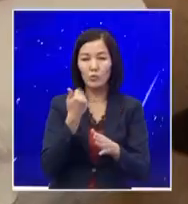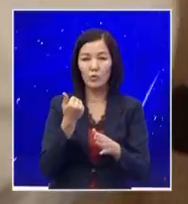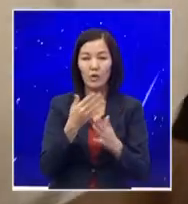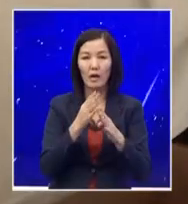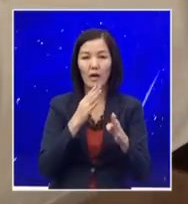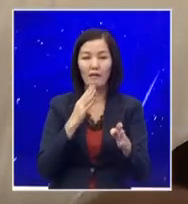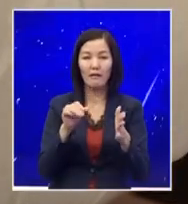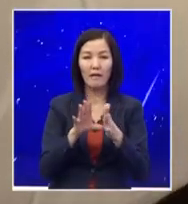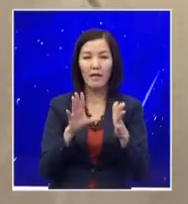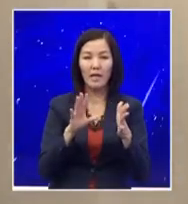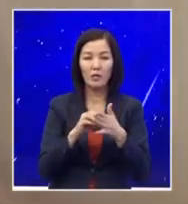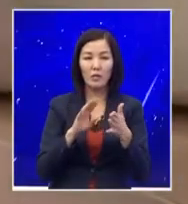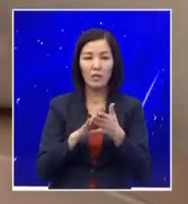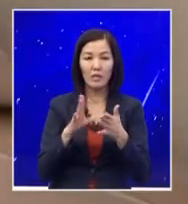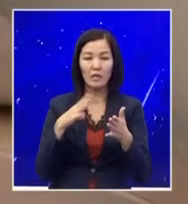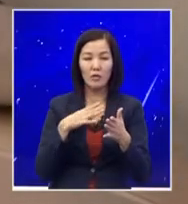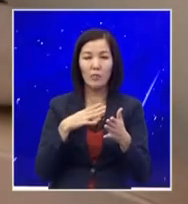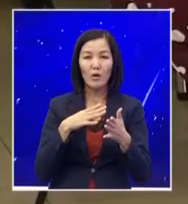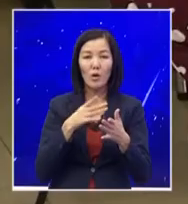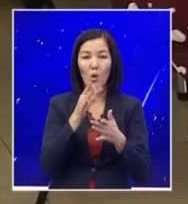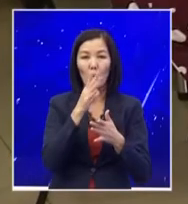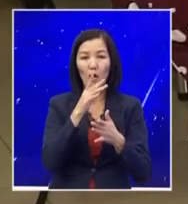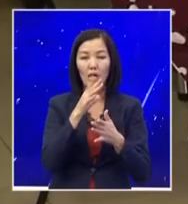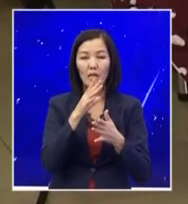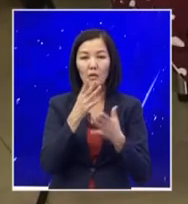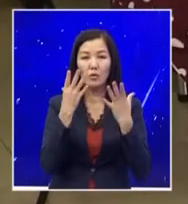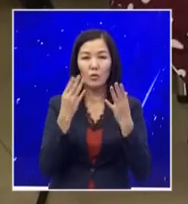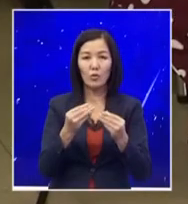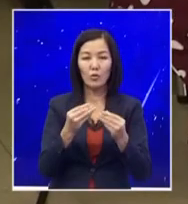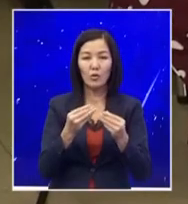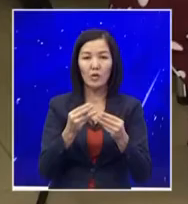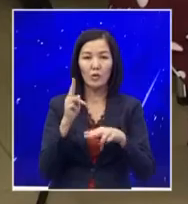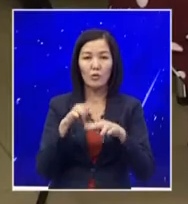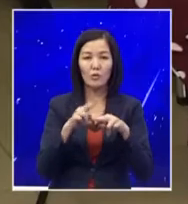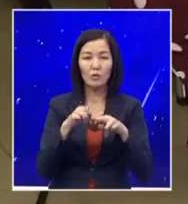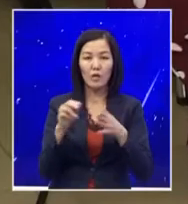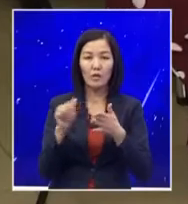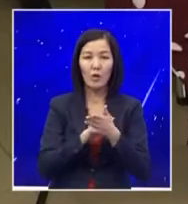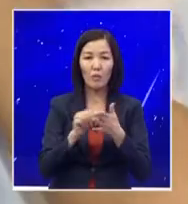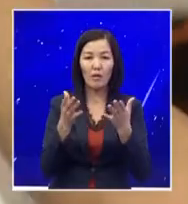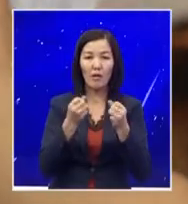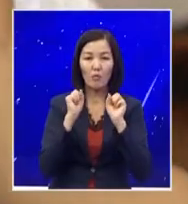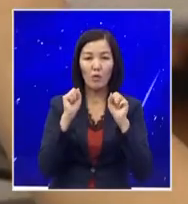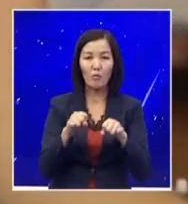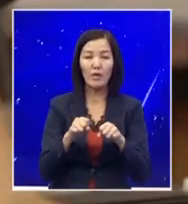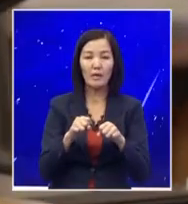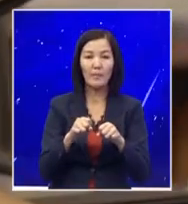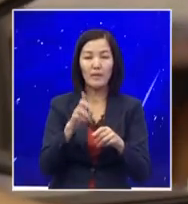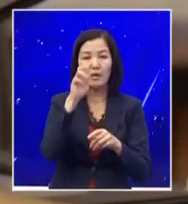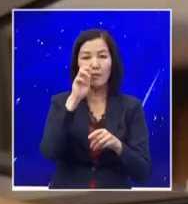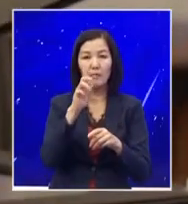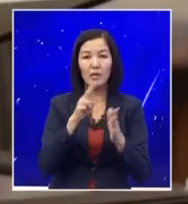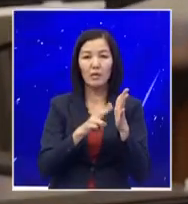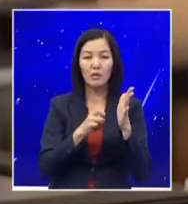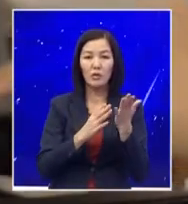алдын ала электронды кезекке тұрып, белгіленген күні мен уақыты жеткен шақта құжатын алып кете барады. Жалпы мұнда мемлекеттік реестр бойынша